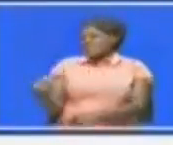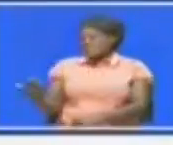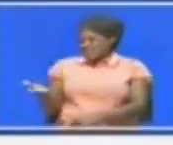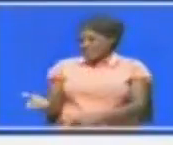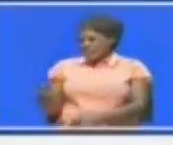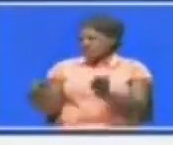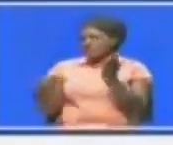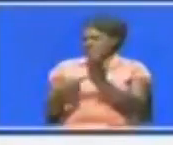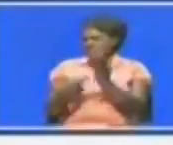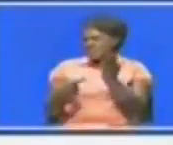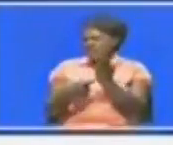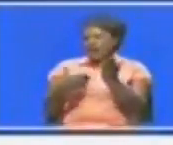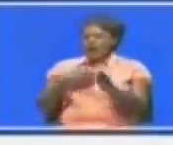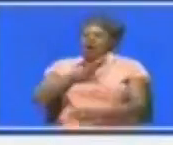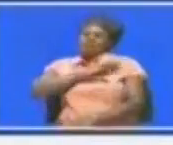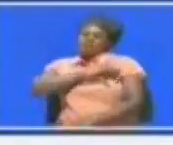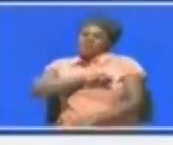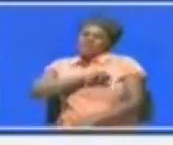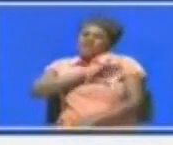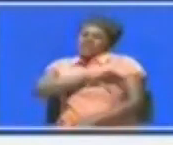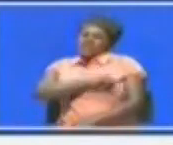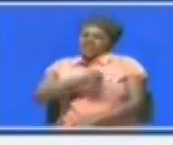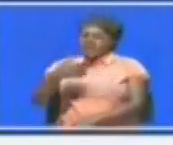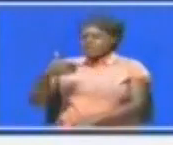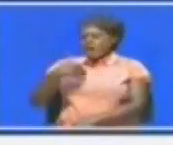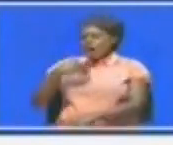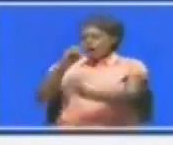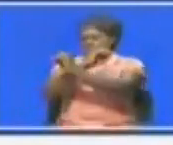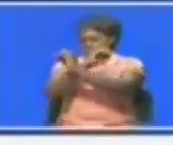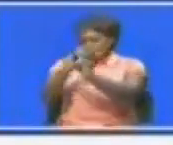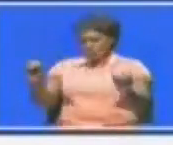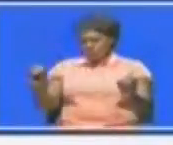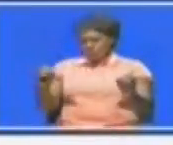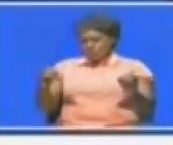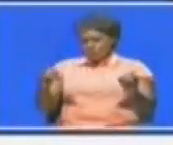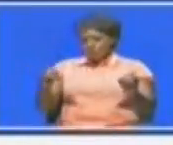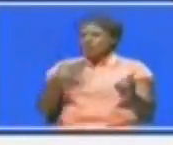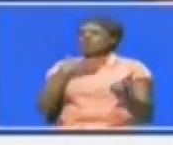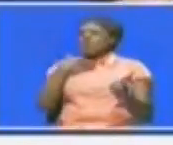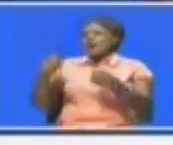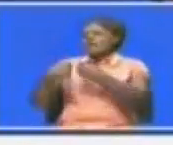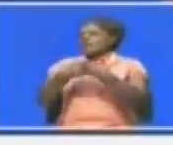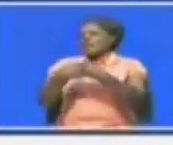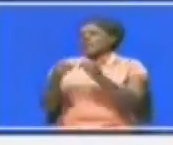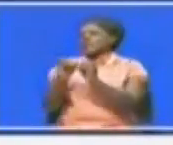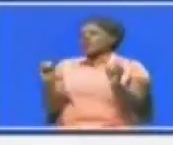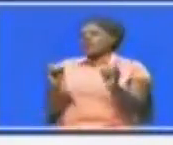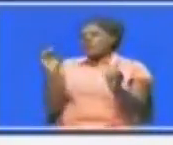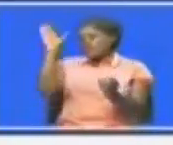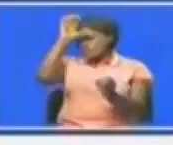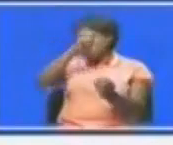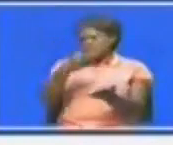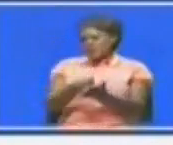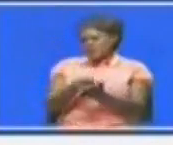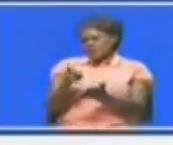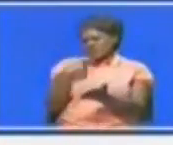wanasema digital hawana uvumilivu. Mataka kuwa na starehe kuanzia Jumatatu mpaka Jumatatu. Hamtaki hizi changamoto. Mtu akikosa pesa leo